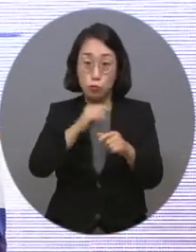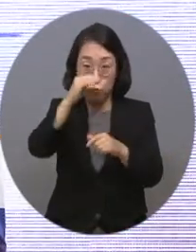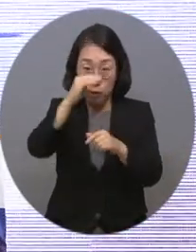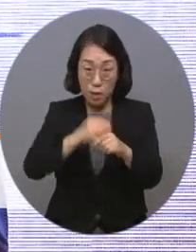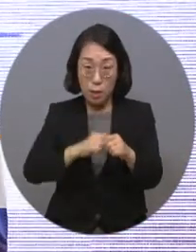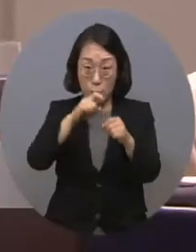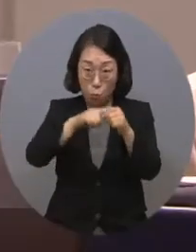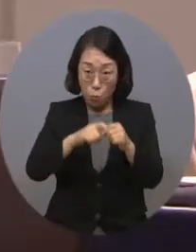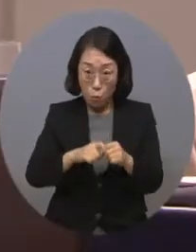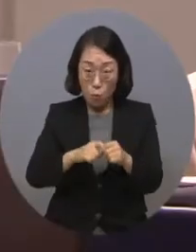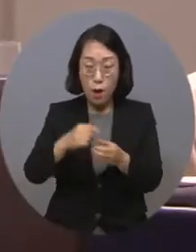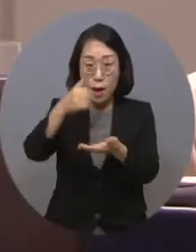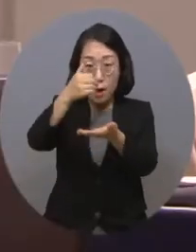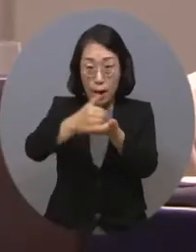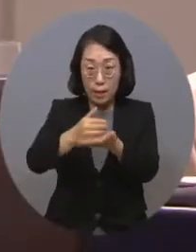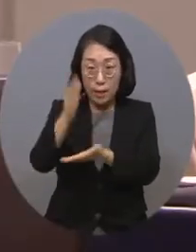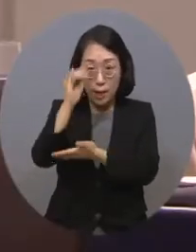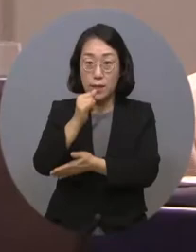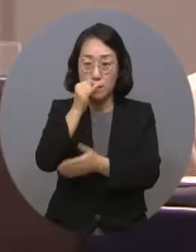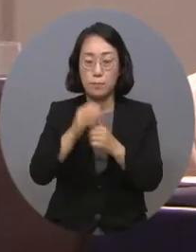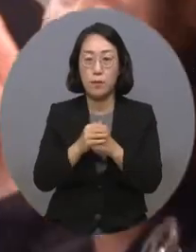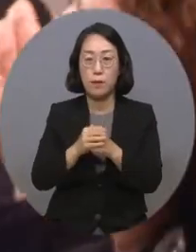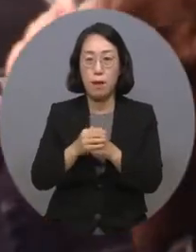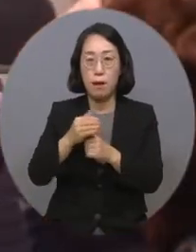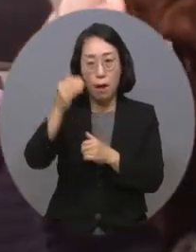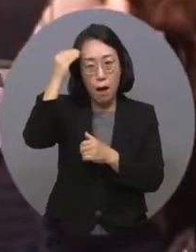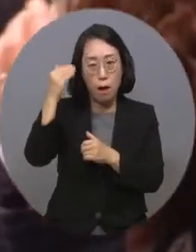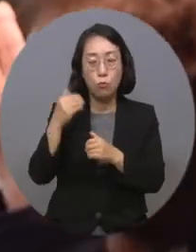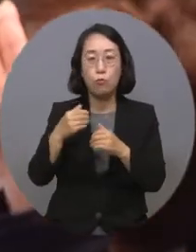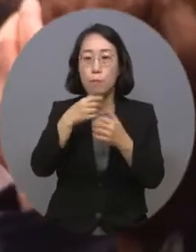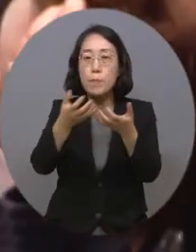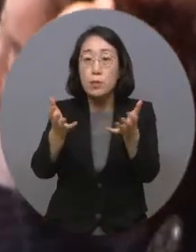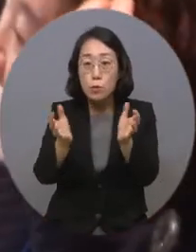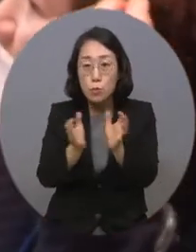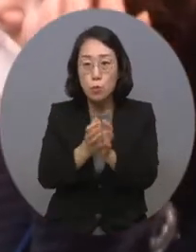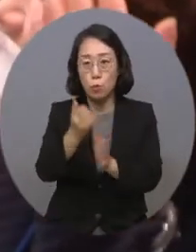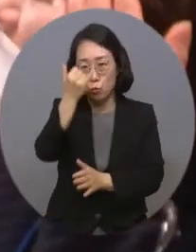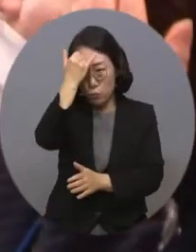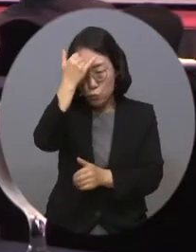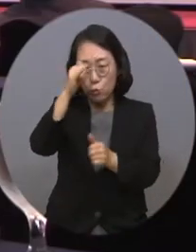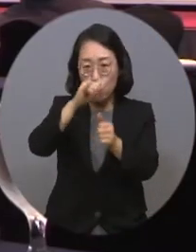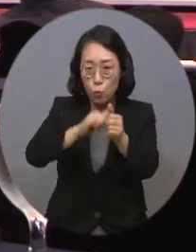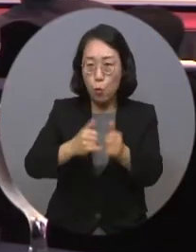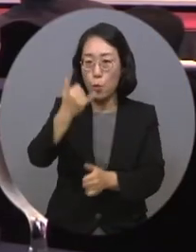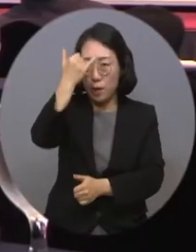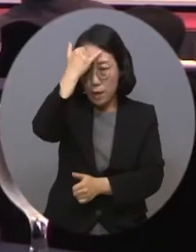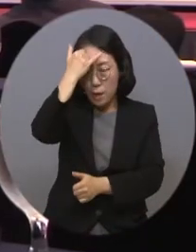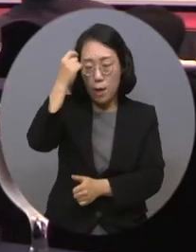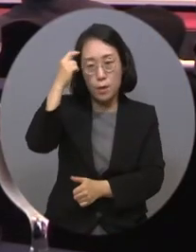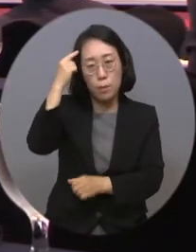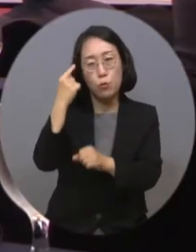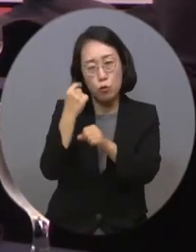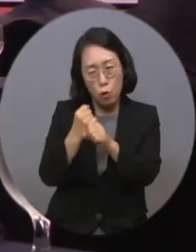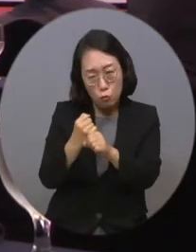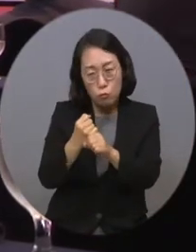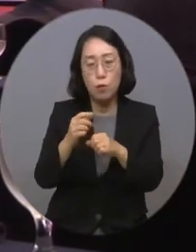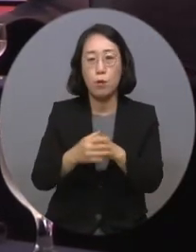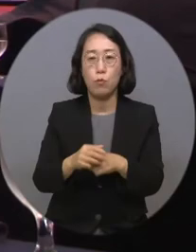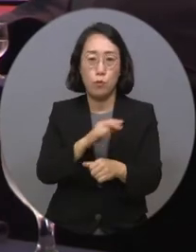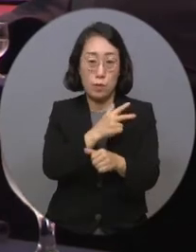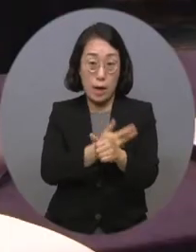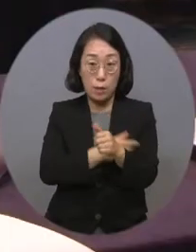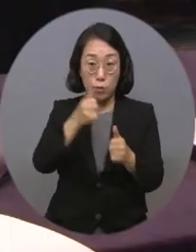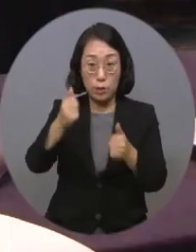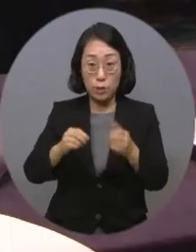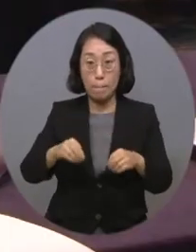진행해 왔습니다 수강생들이 한 민족의 정신 문화인 중에서 삶과 학문을 연구하고 온 기회에 자격 시험을 응시